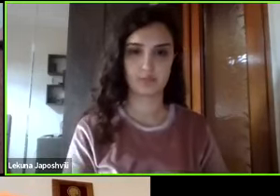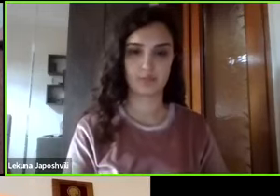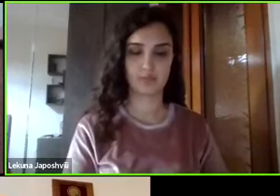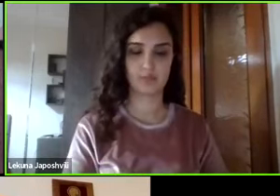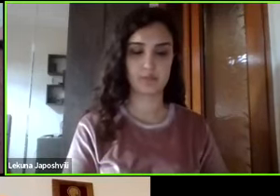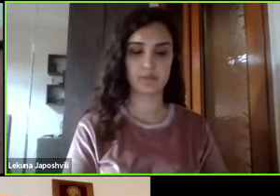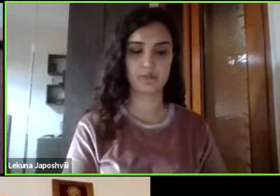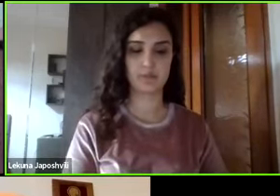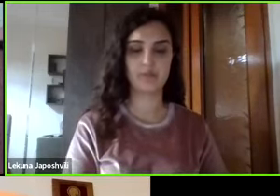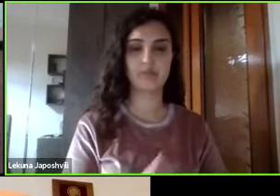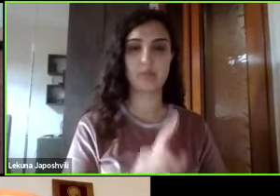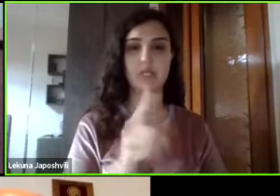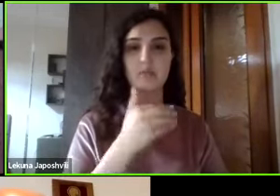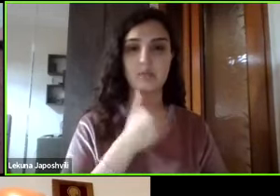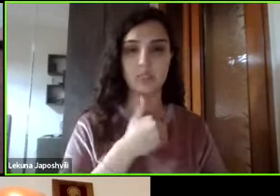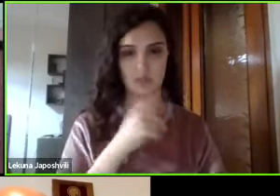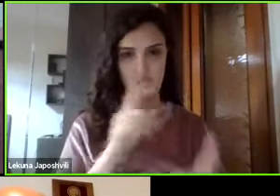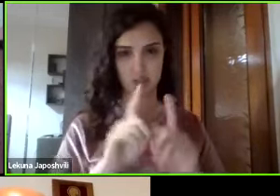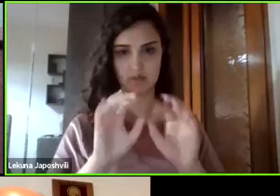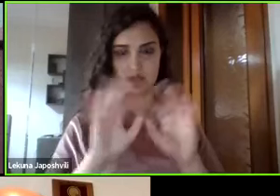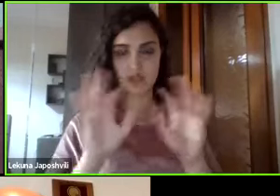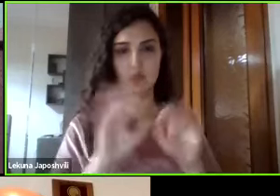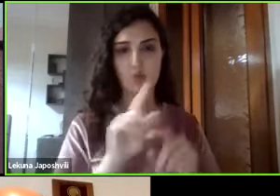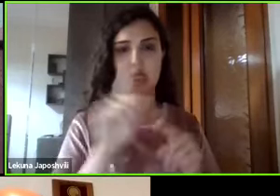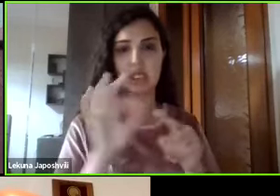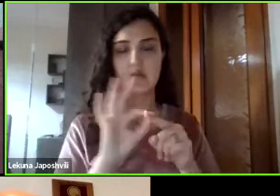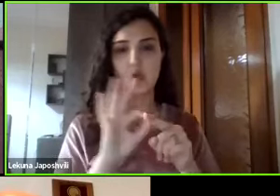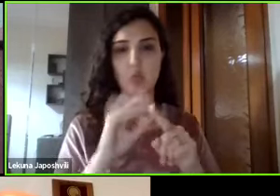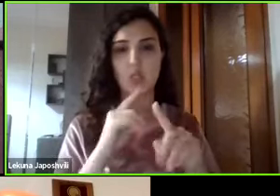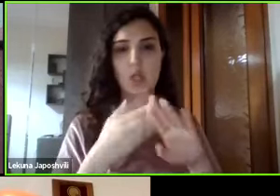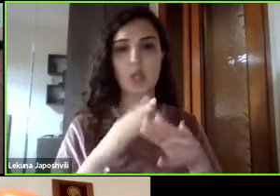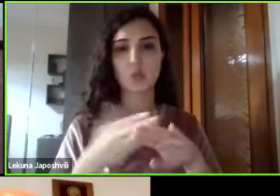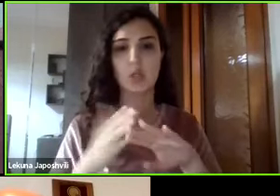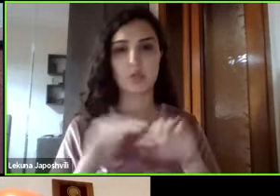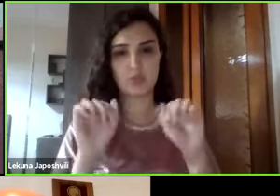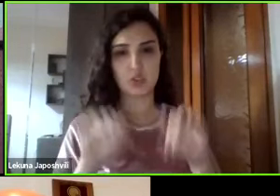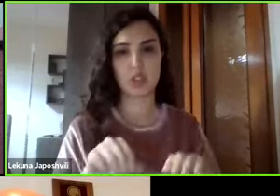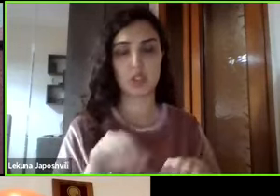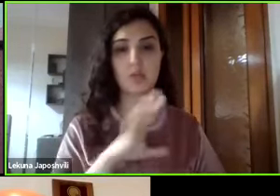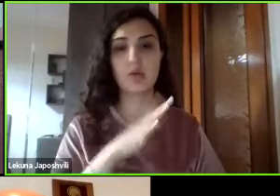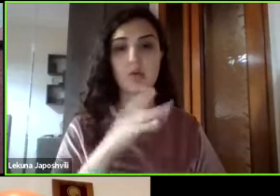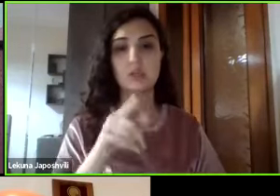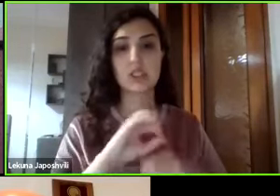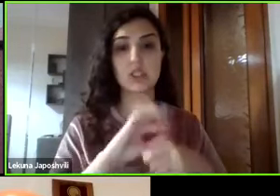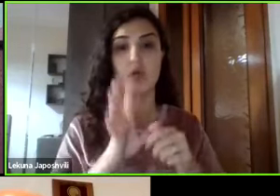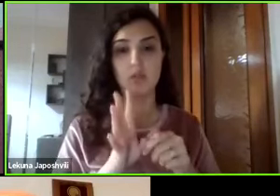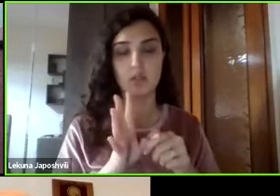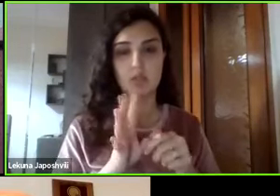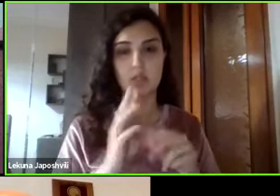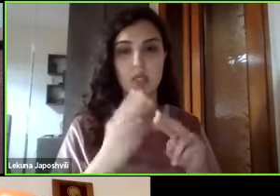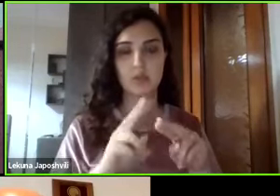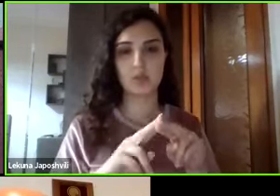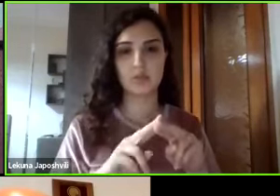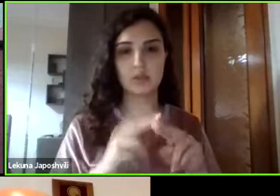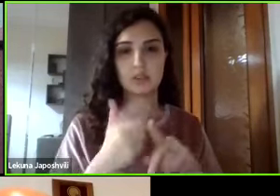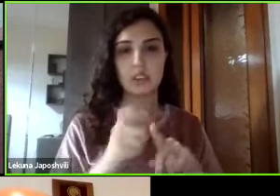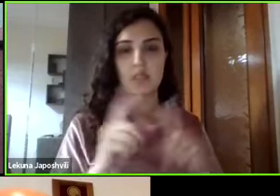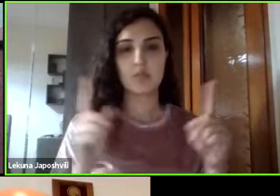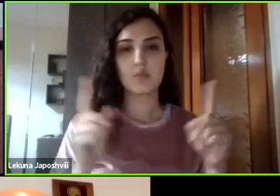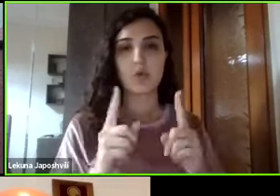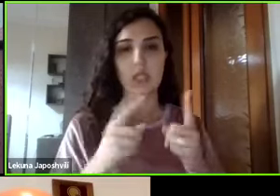თუმცა მინდა მაინც ვისაუბროთ რა ნევროლოგიური გართულებები შეიძლება მოიტანოს COVID-მა, ამიტომ ძალიან